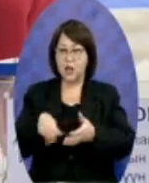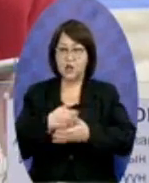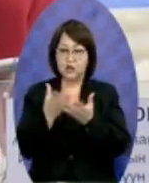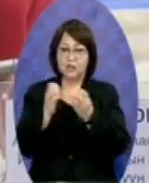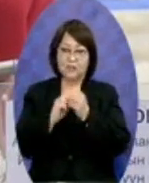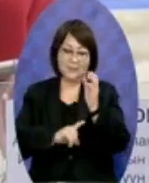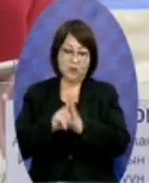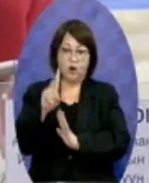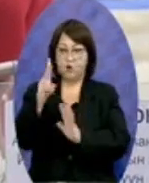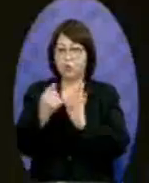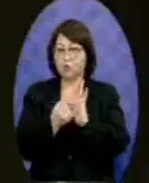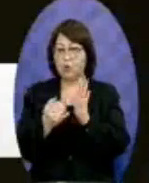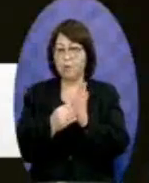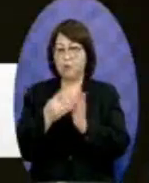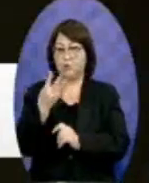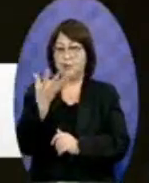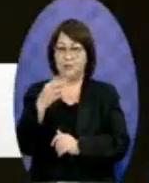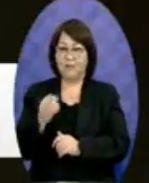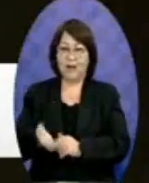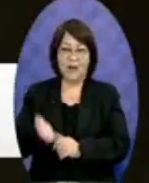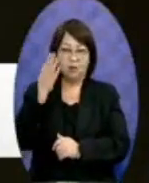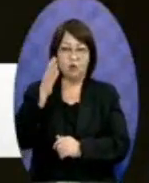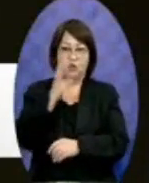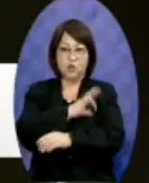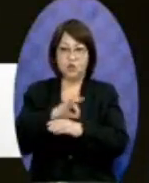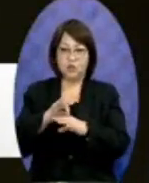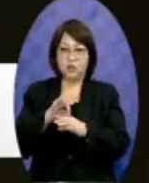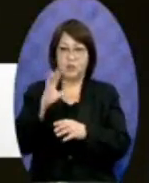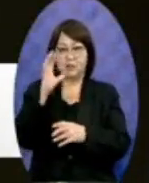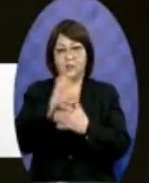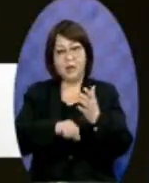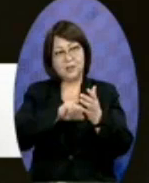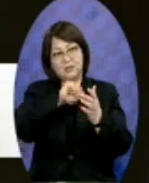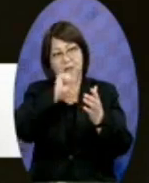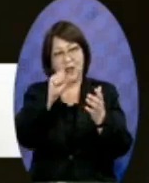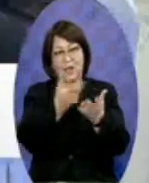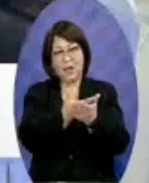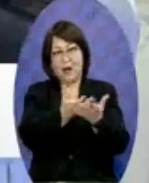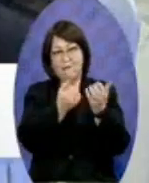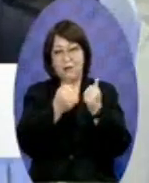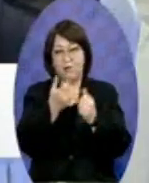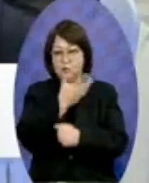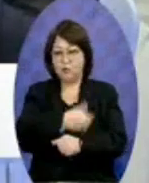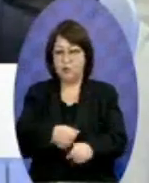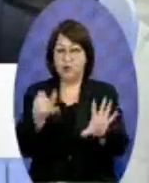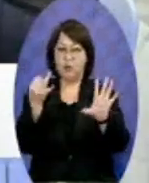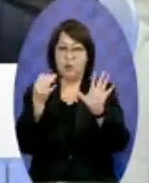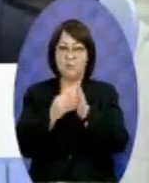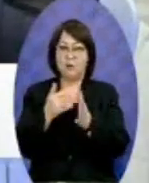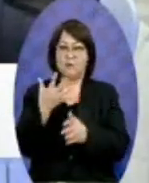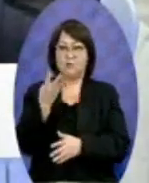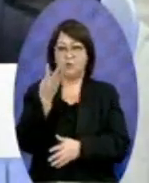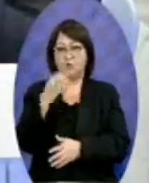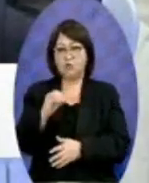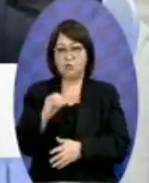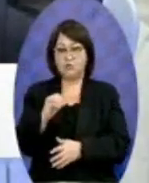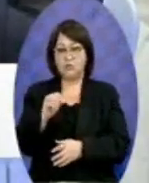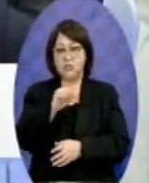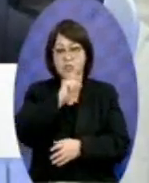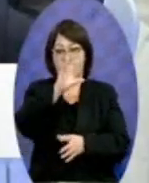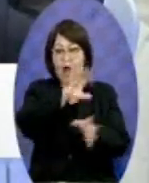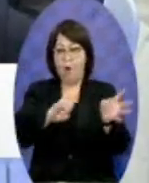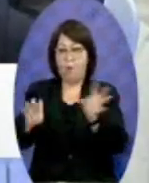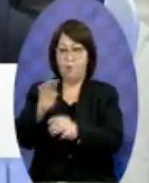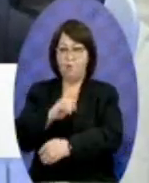хугацаанд 26,450 гаруй төсөл санхүүжилттэй хүссэн. Тэднээс 7,540 орчим зээл авчээ. Тодруулж